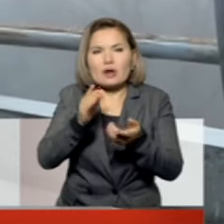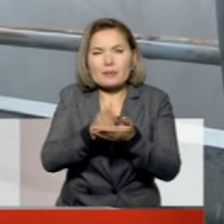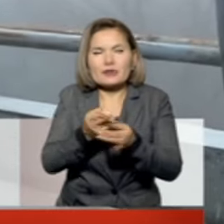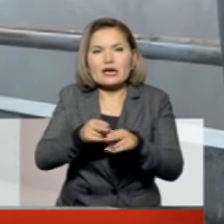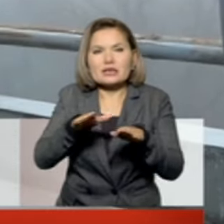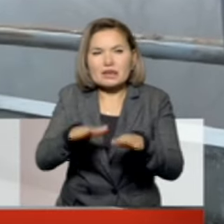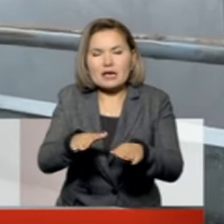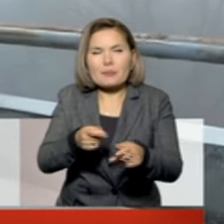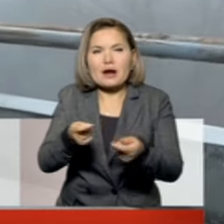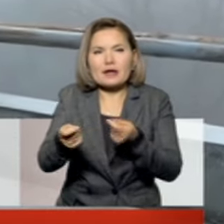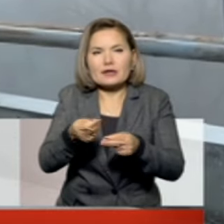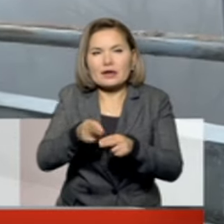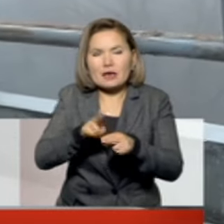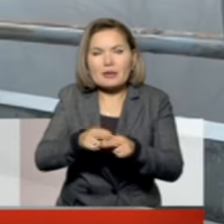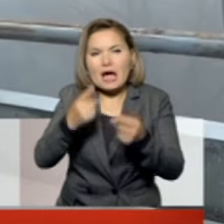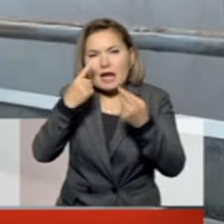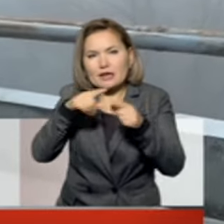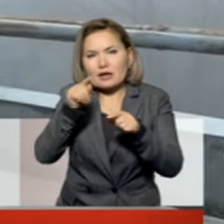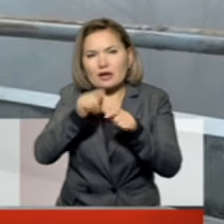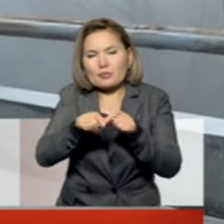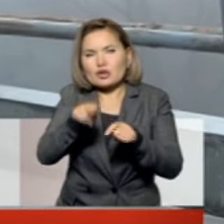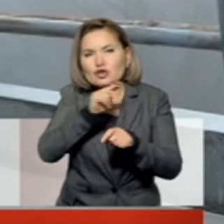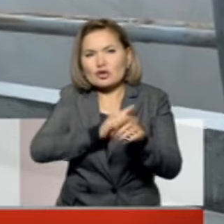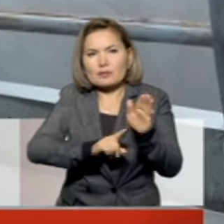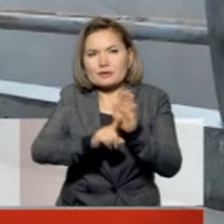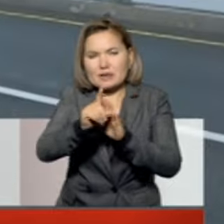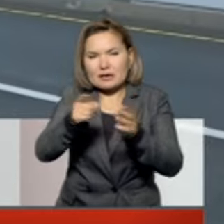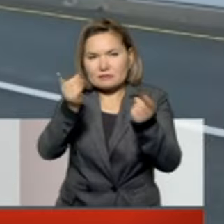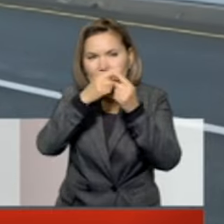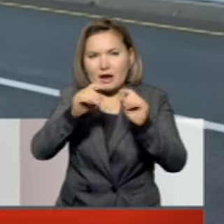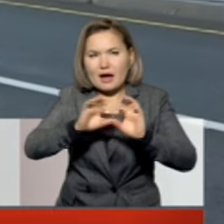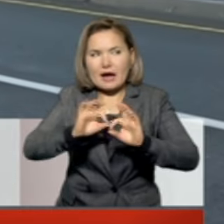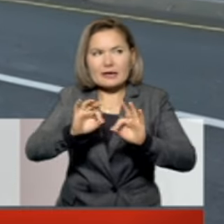әкімдік қазір мұнда техникалық зерделеу жұмыстары жүріп жатқанын айтады.